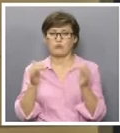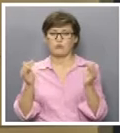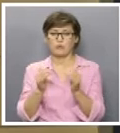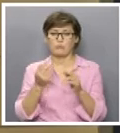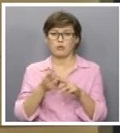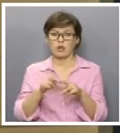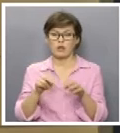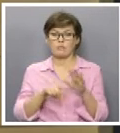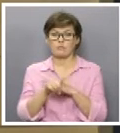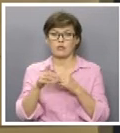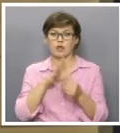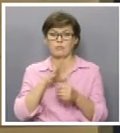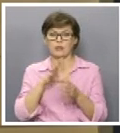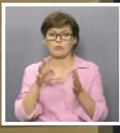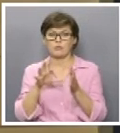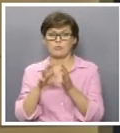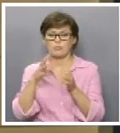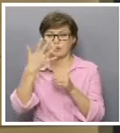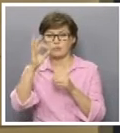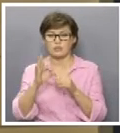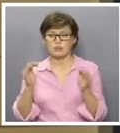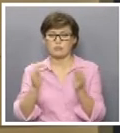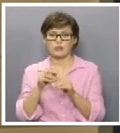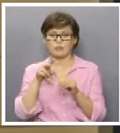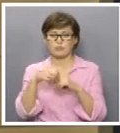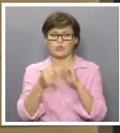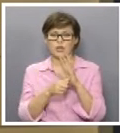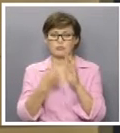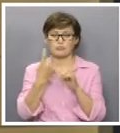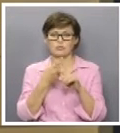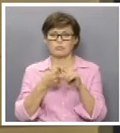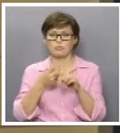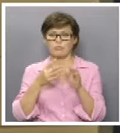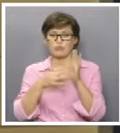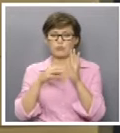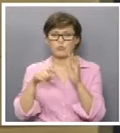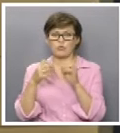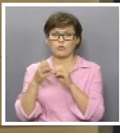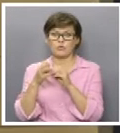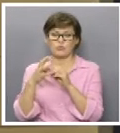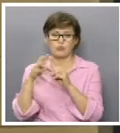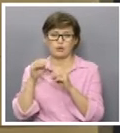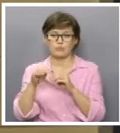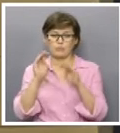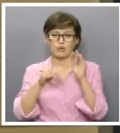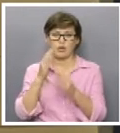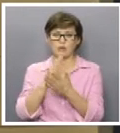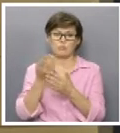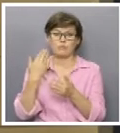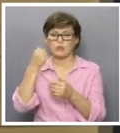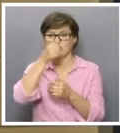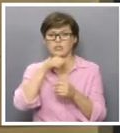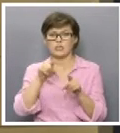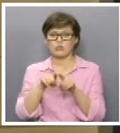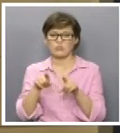бері банкоматтар саны 5%-ға азайып, 2016 жылдың бірінші маусымында 9,3 мың құрылғыны құрады. Бұрынғы